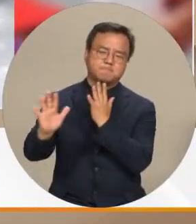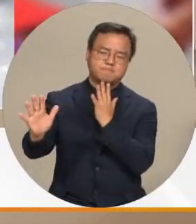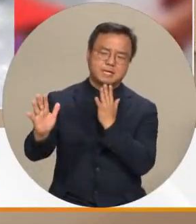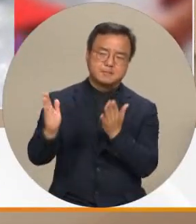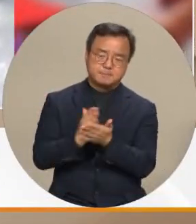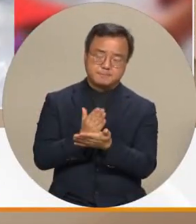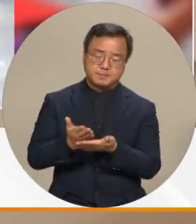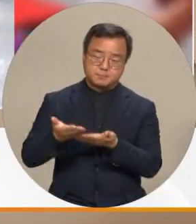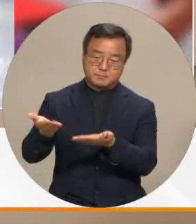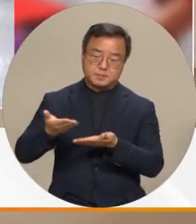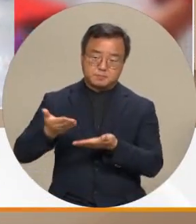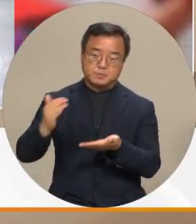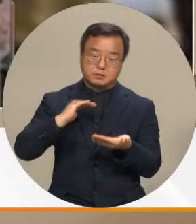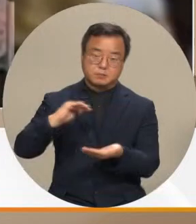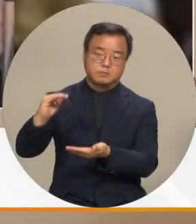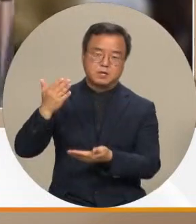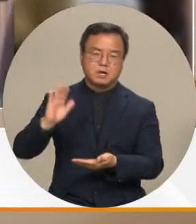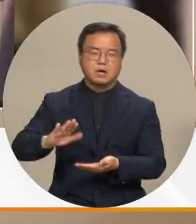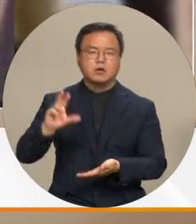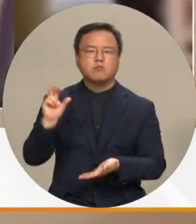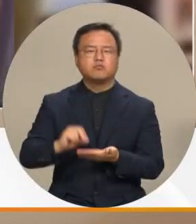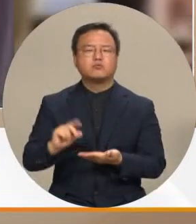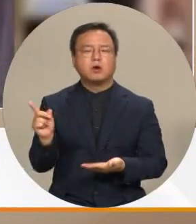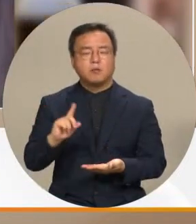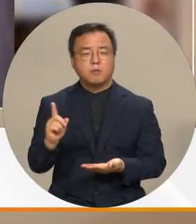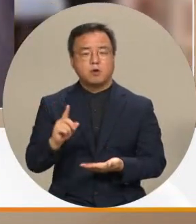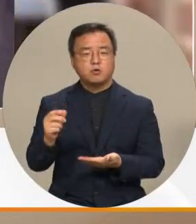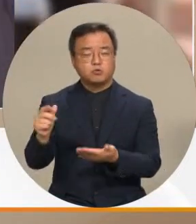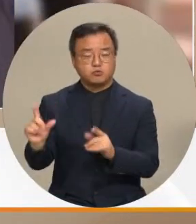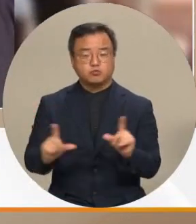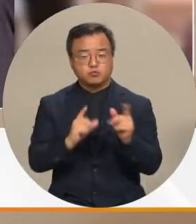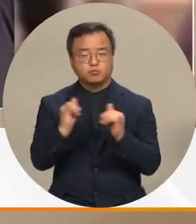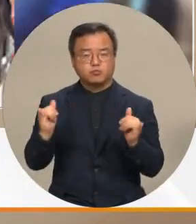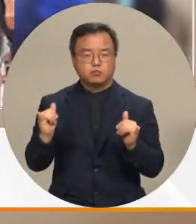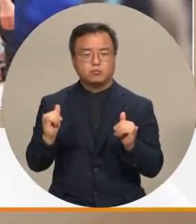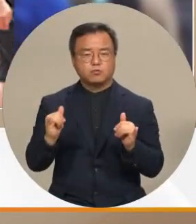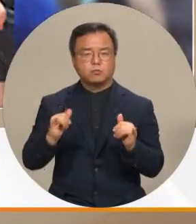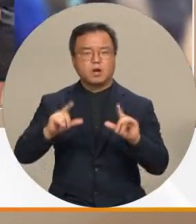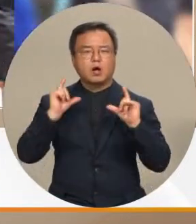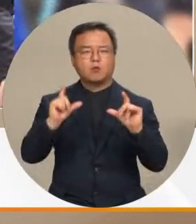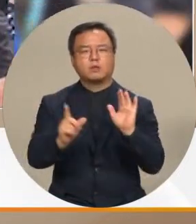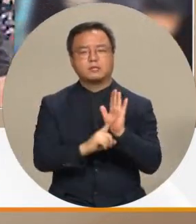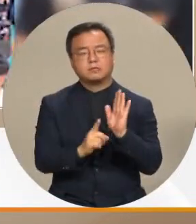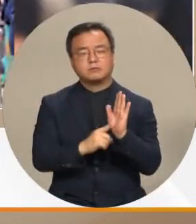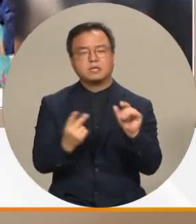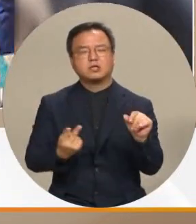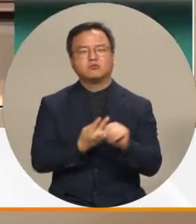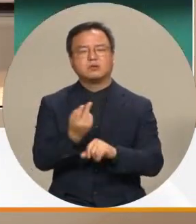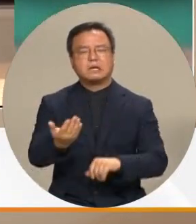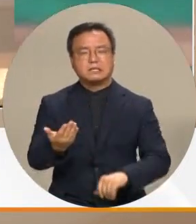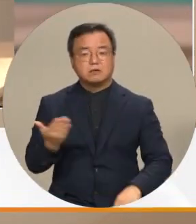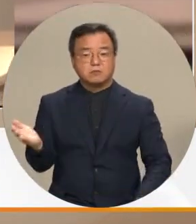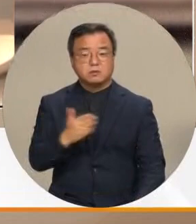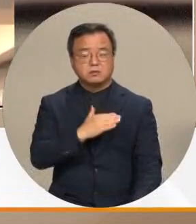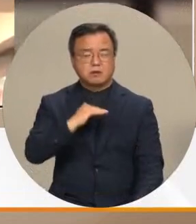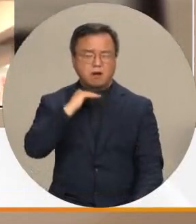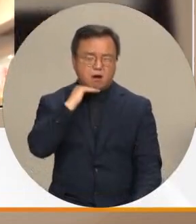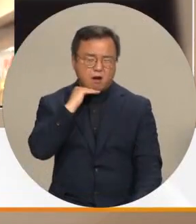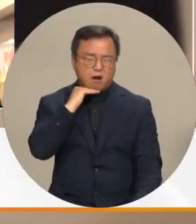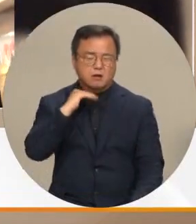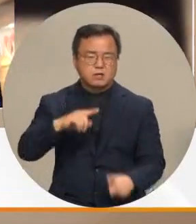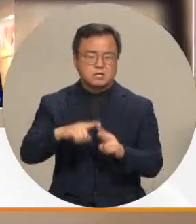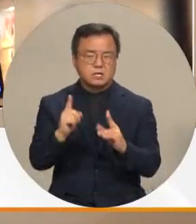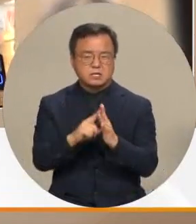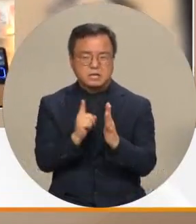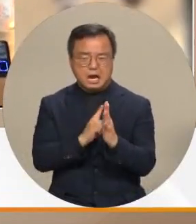방식이었는데요 이때 가장 고질적인 문제는 주민들이 고지된 시간 2시간 전부터 줄을 서거나 혹은